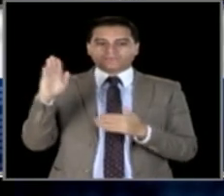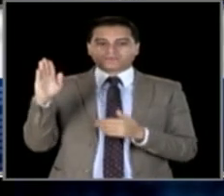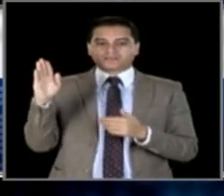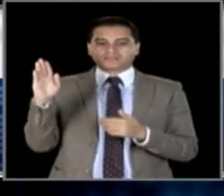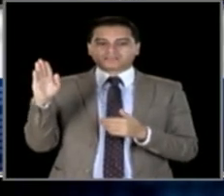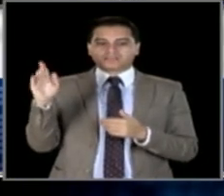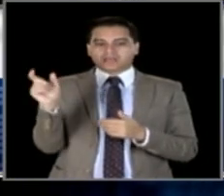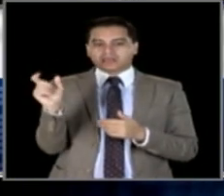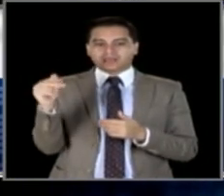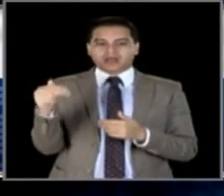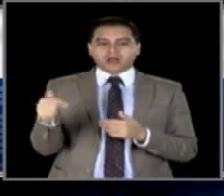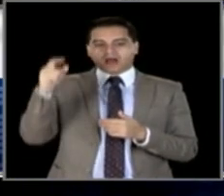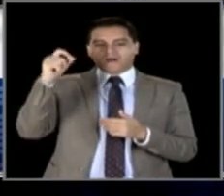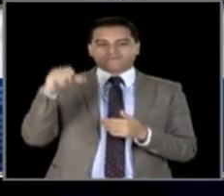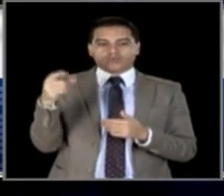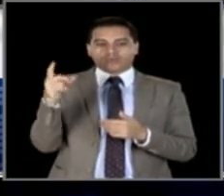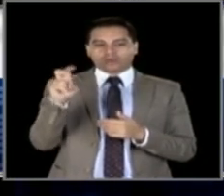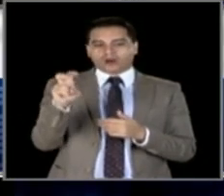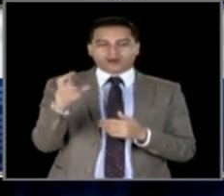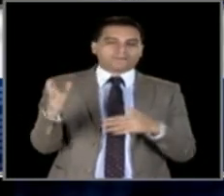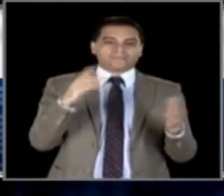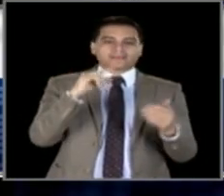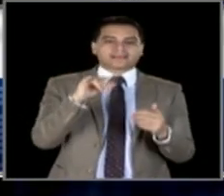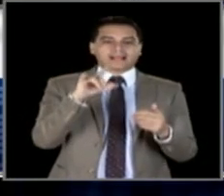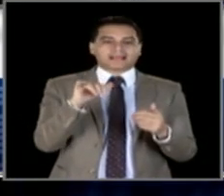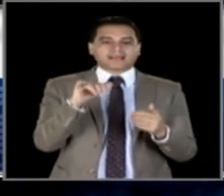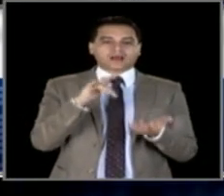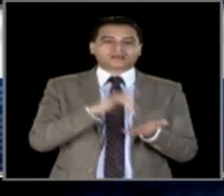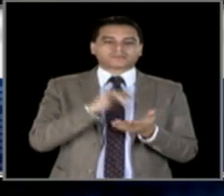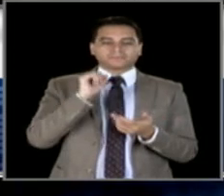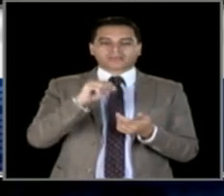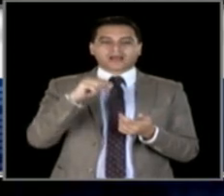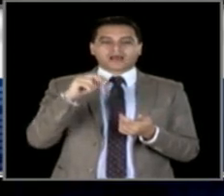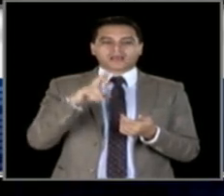سنغافورة، ديلي. عاصمة تايلاند.